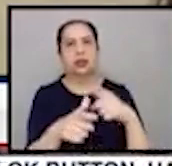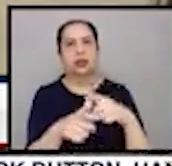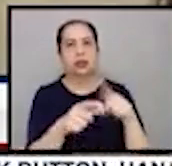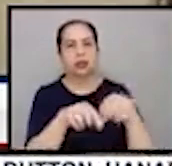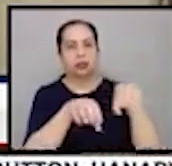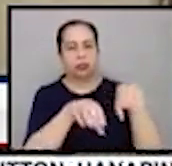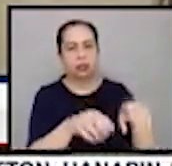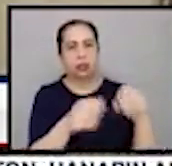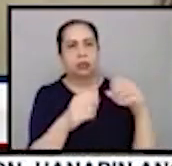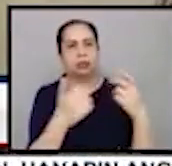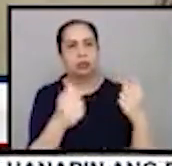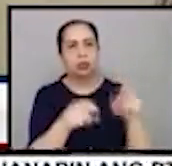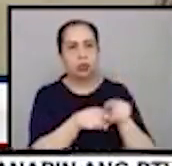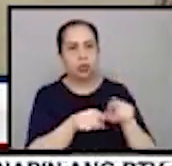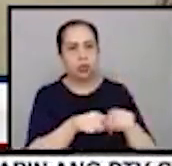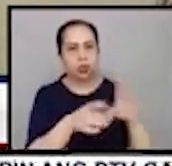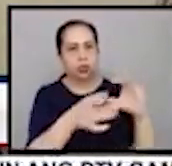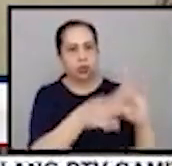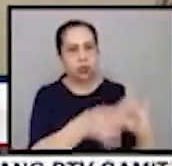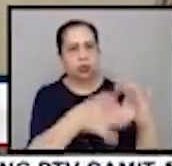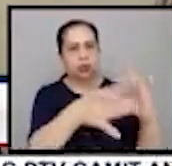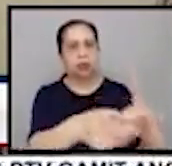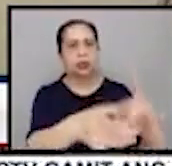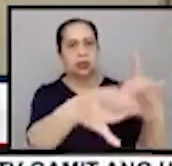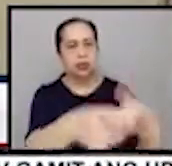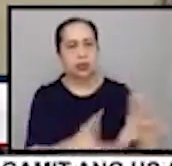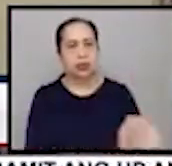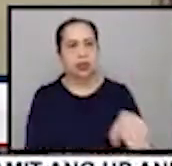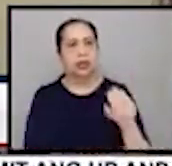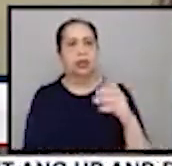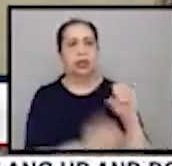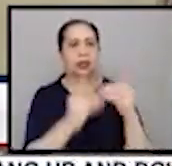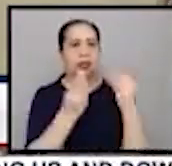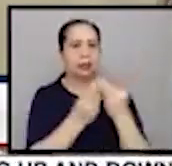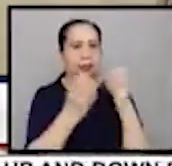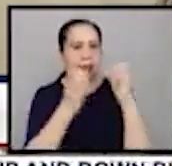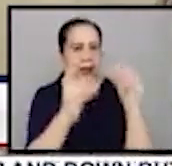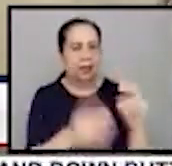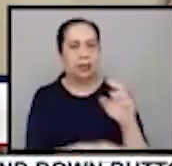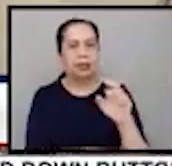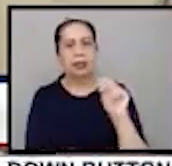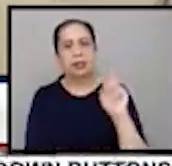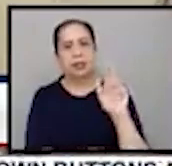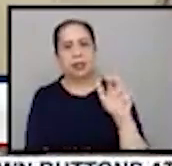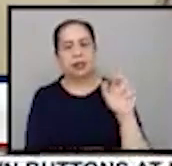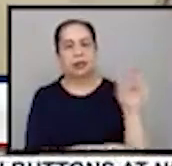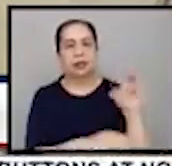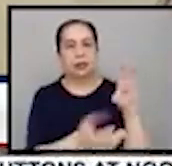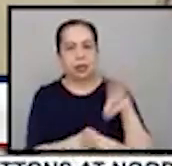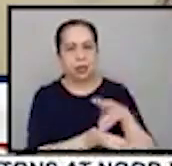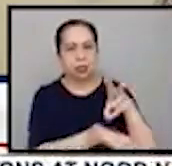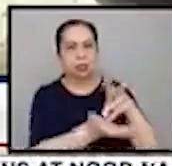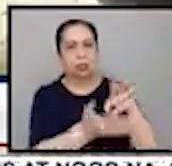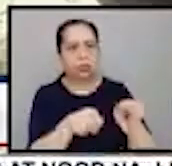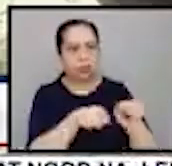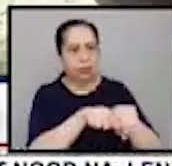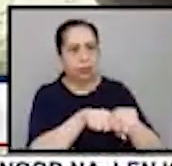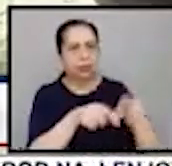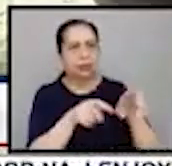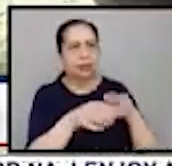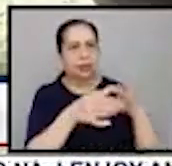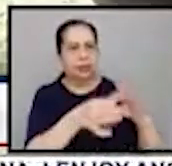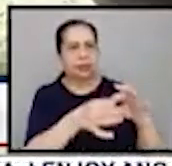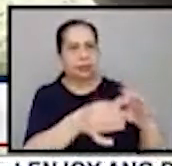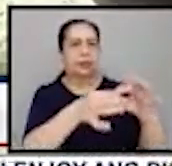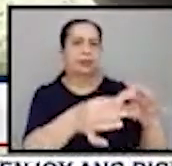subway. Magkatabi rin ito sa Senate DepEd NSCR Station. So marami siyang katabi. Dating